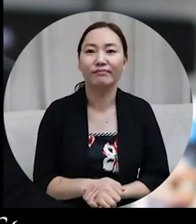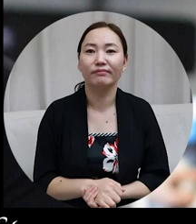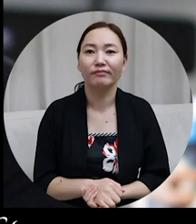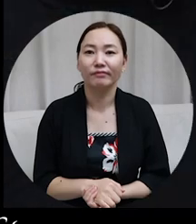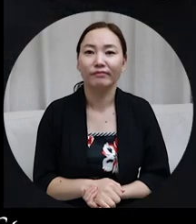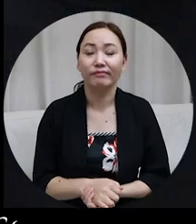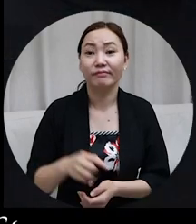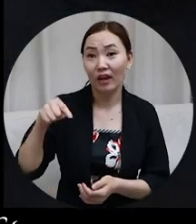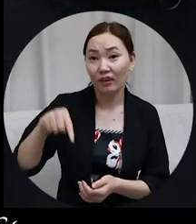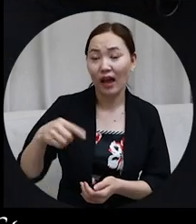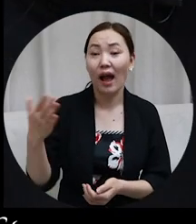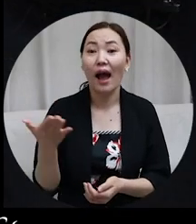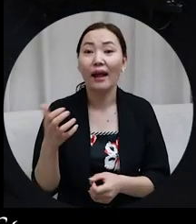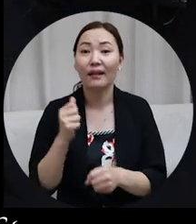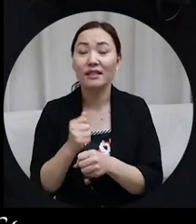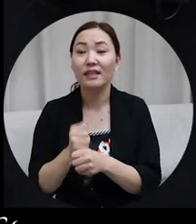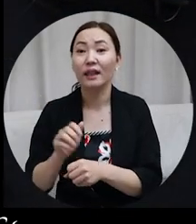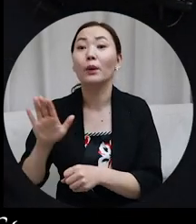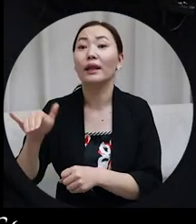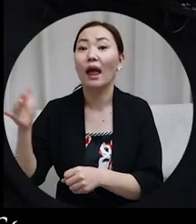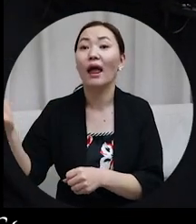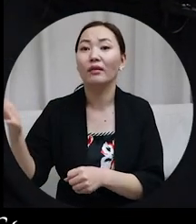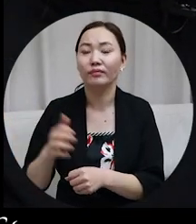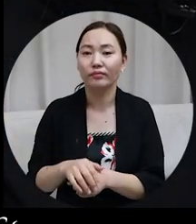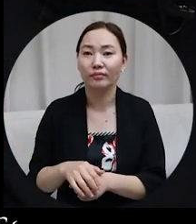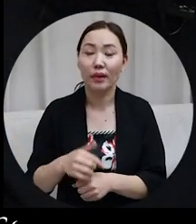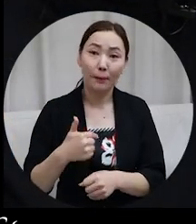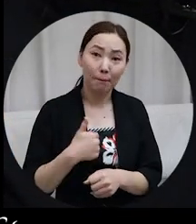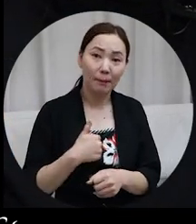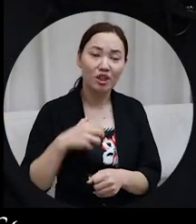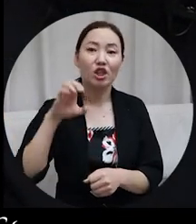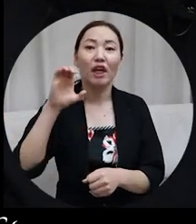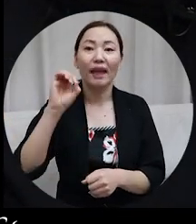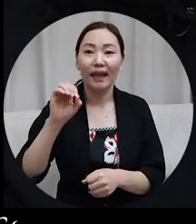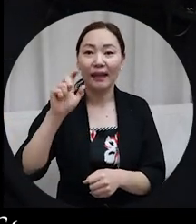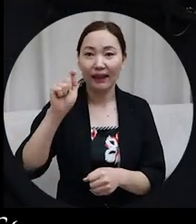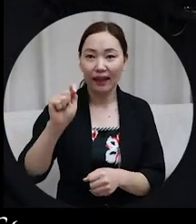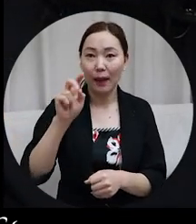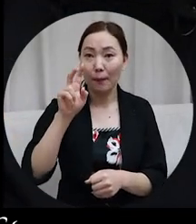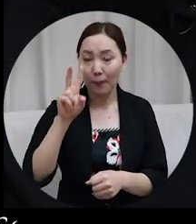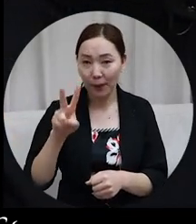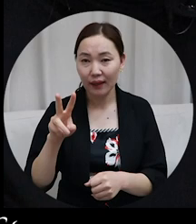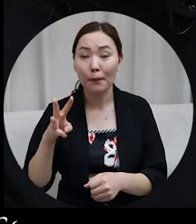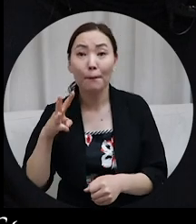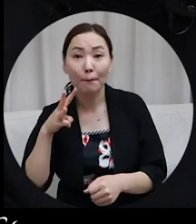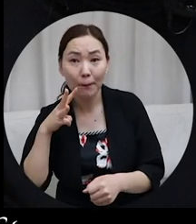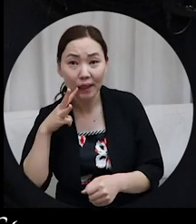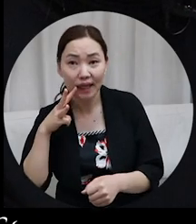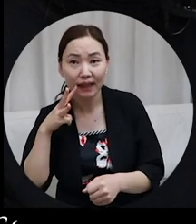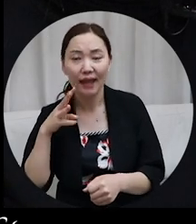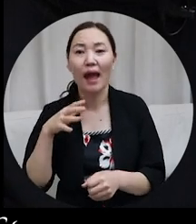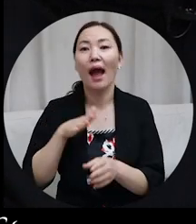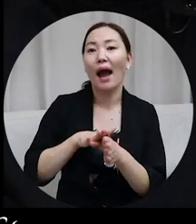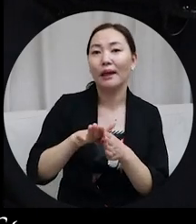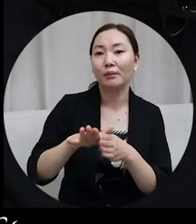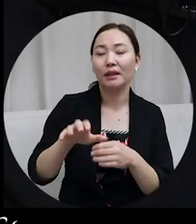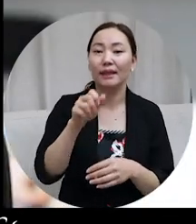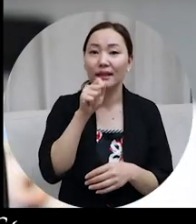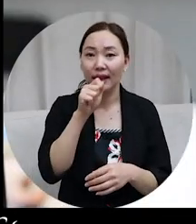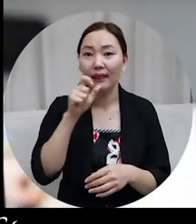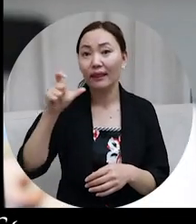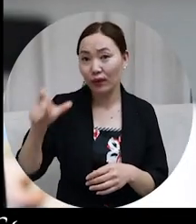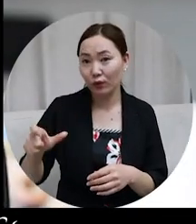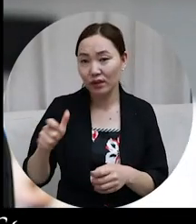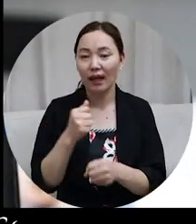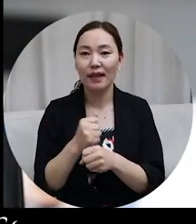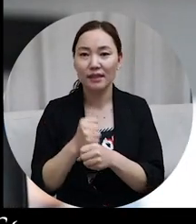Их хүн байна да. Одоо хаана ажилладаг лээ? Одоо би чинь ETV-дээ мэдээний албаны сэтгүүлч. Тэгээд их